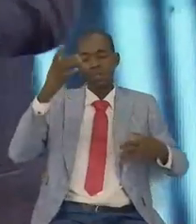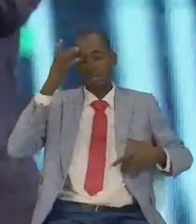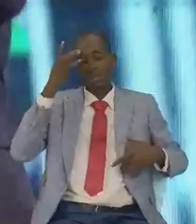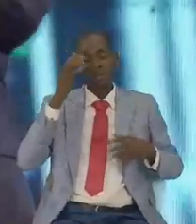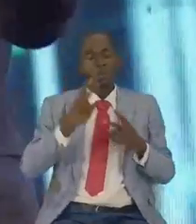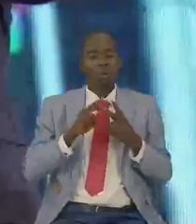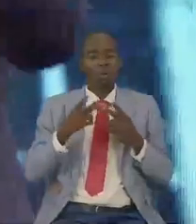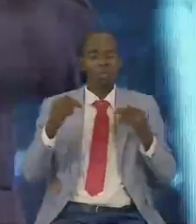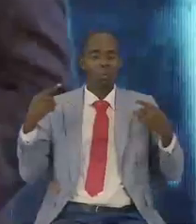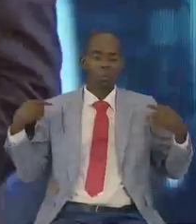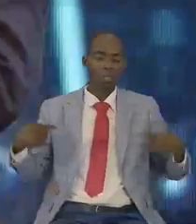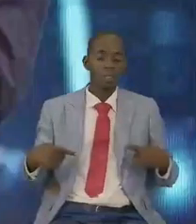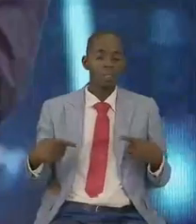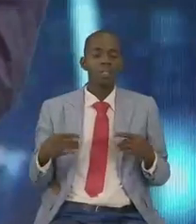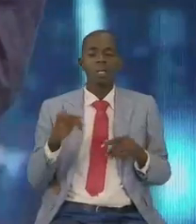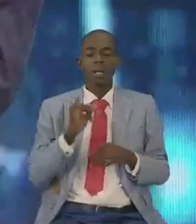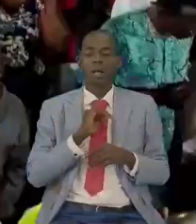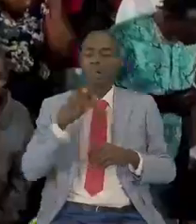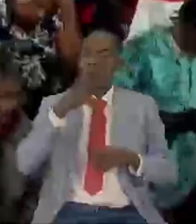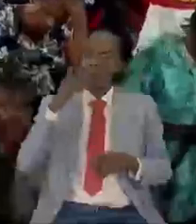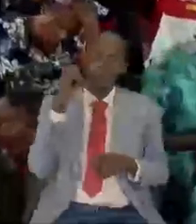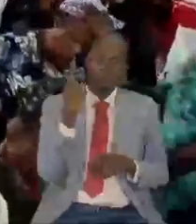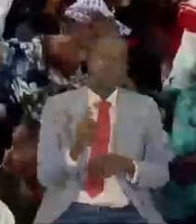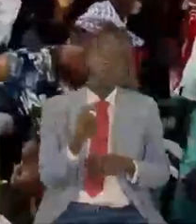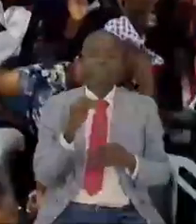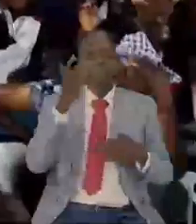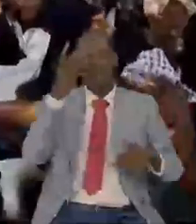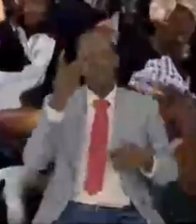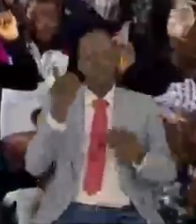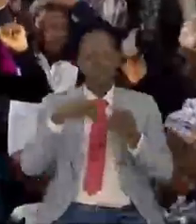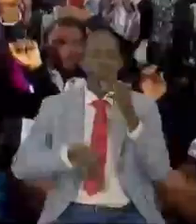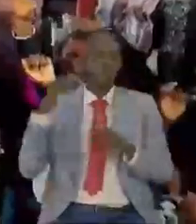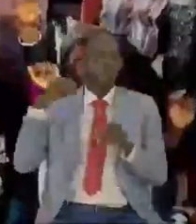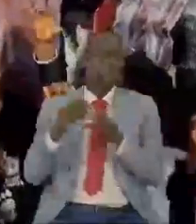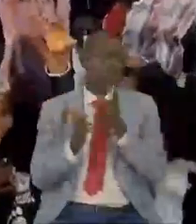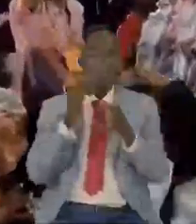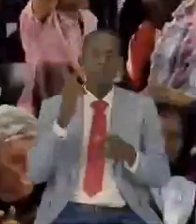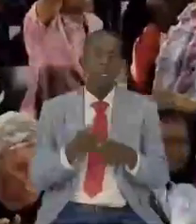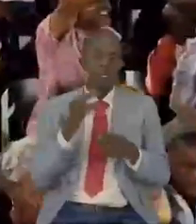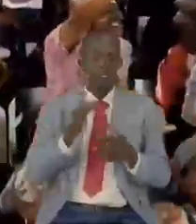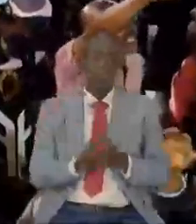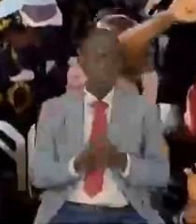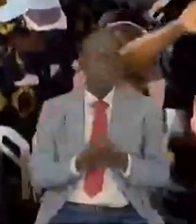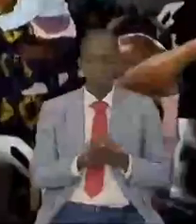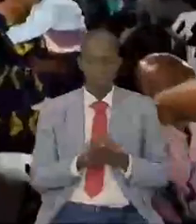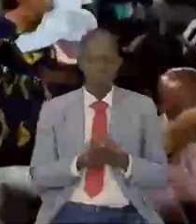des douleurs, je vous commande, sortez au nom de Jésus.